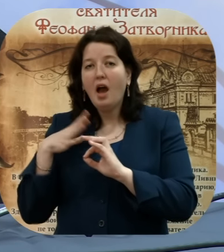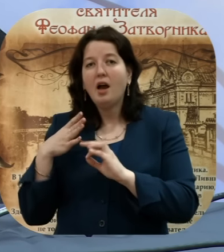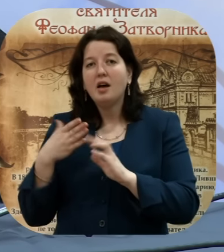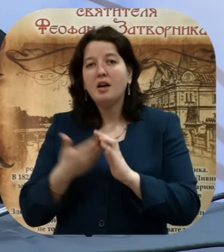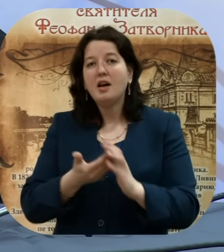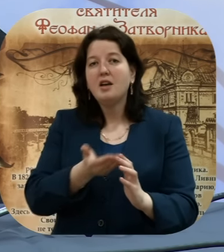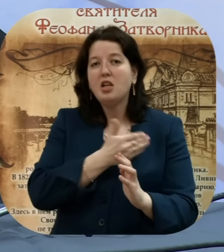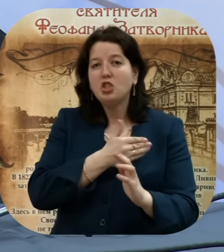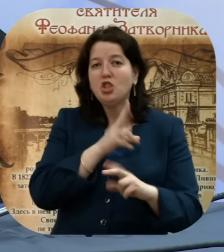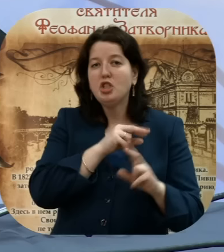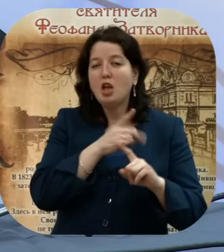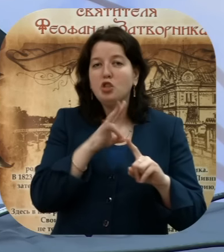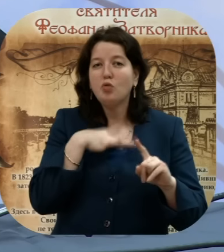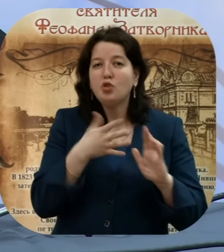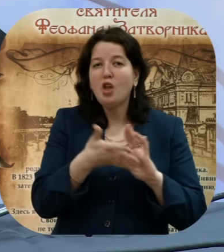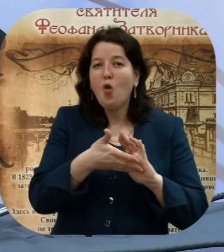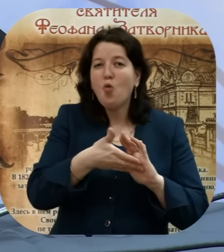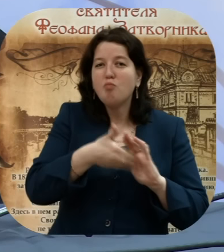Так вот,